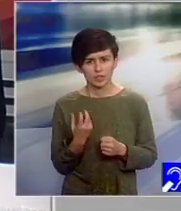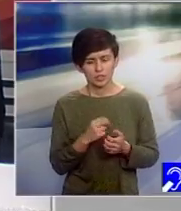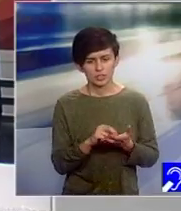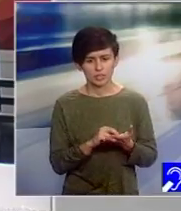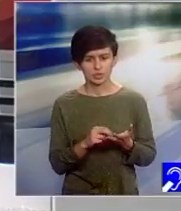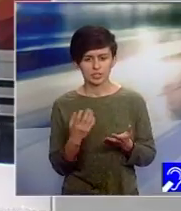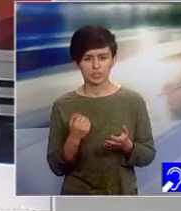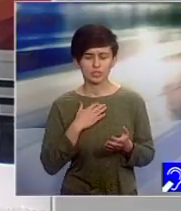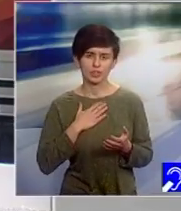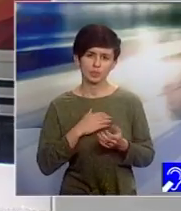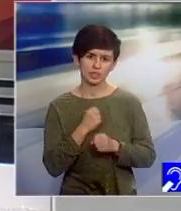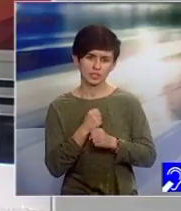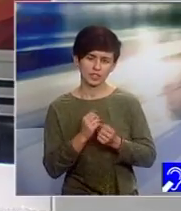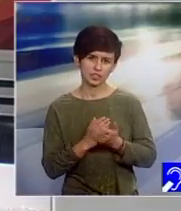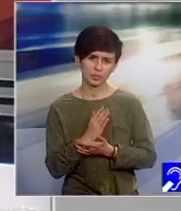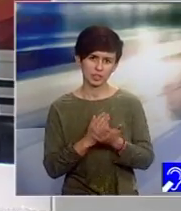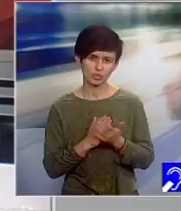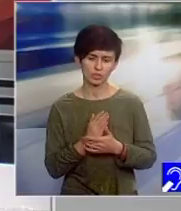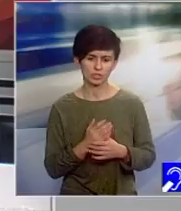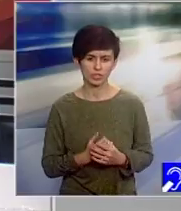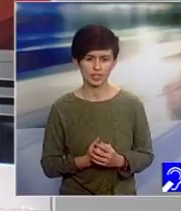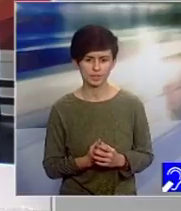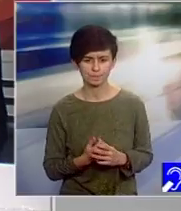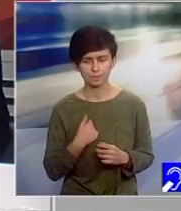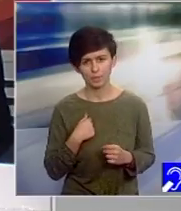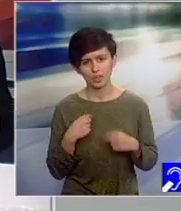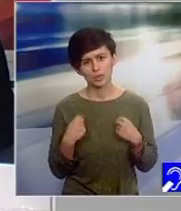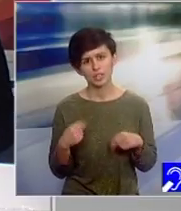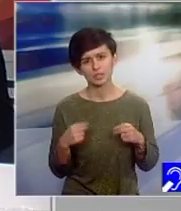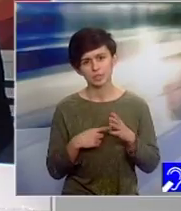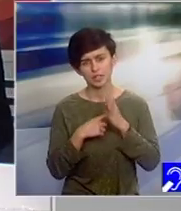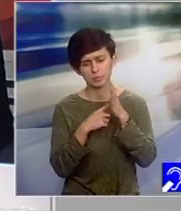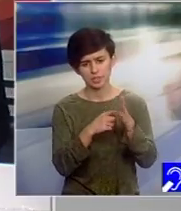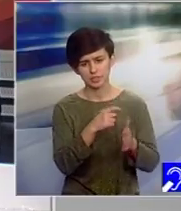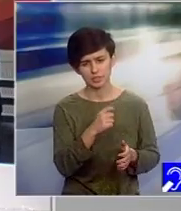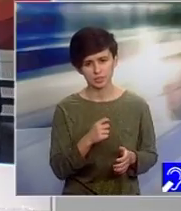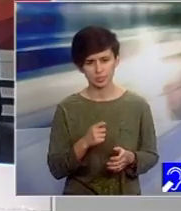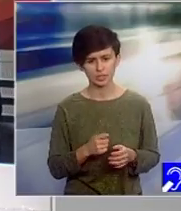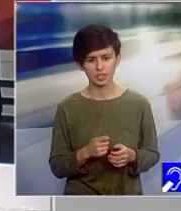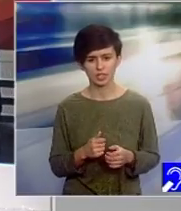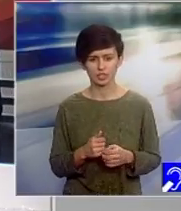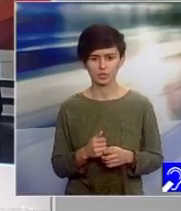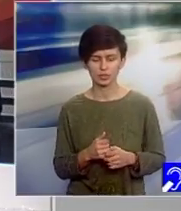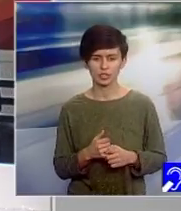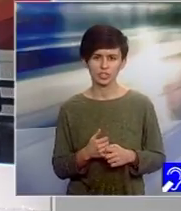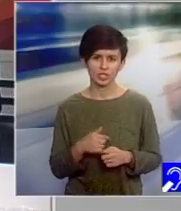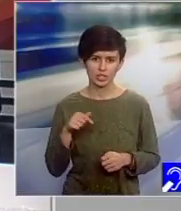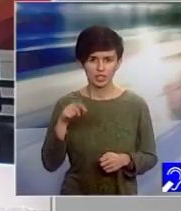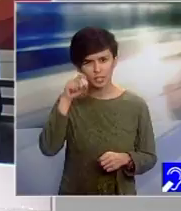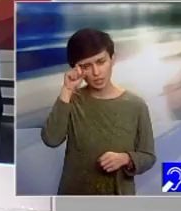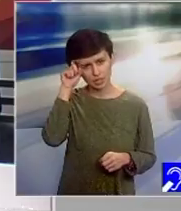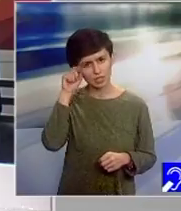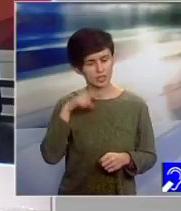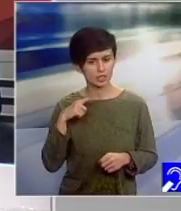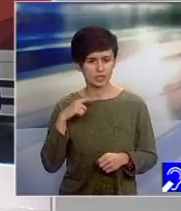urmează să faceți la Strasburg și povestim și explic și arăt proiectul și despre ce am scris și se pare interesant și a